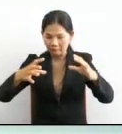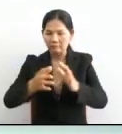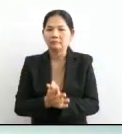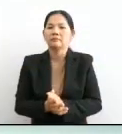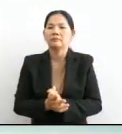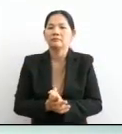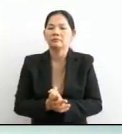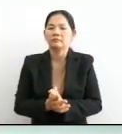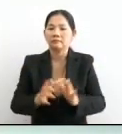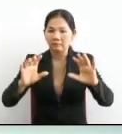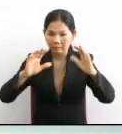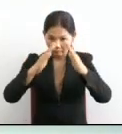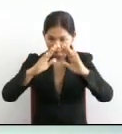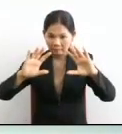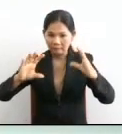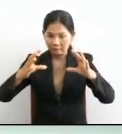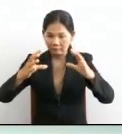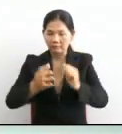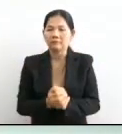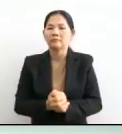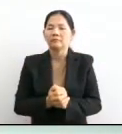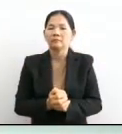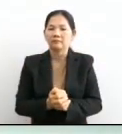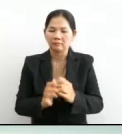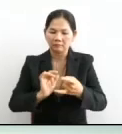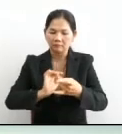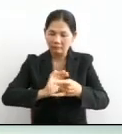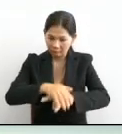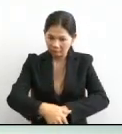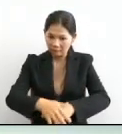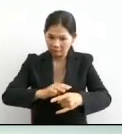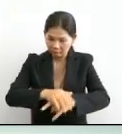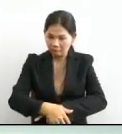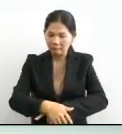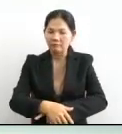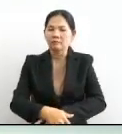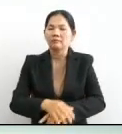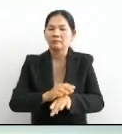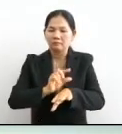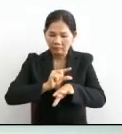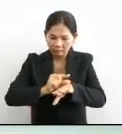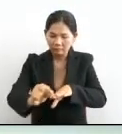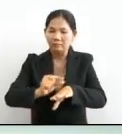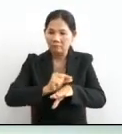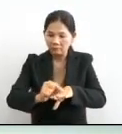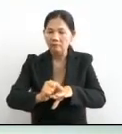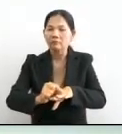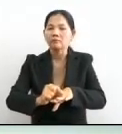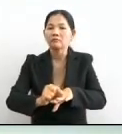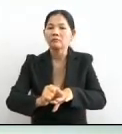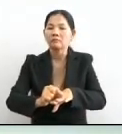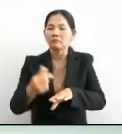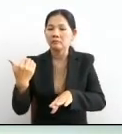chá chìa vấy ta đã kê xâm rạp dục ta oi sạp xí chàm